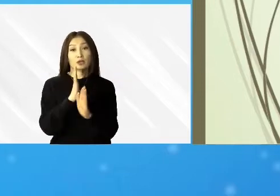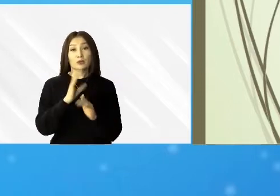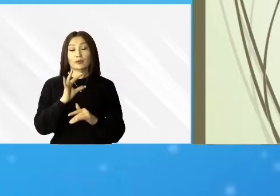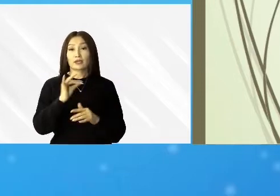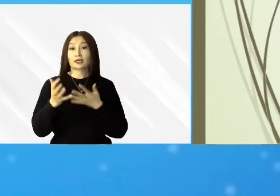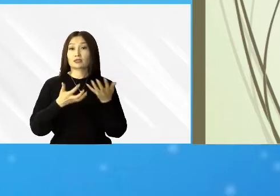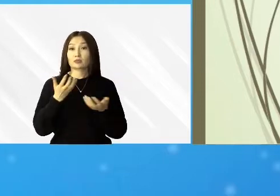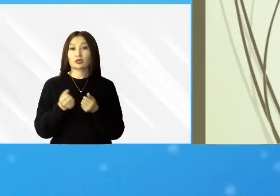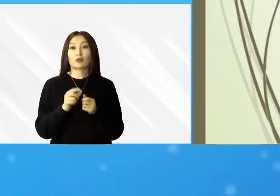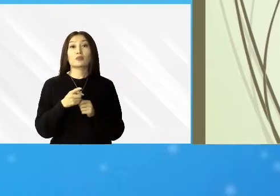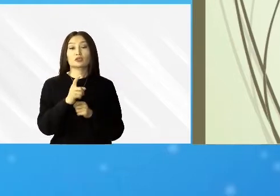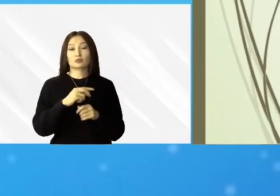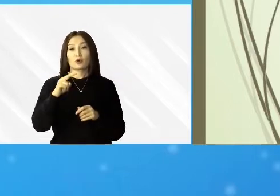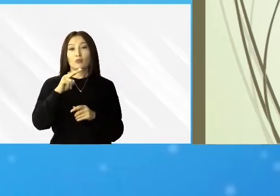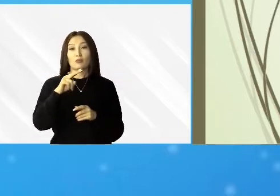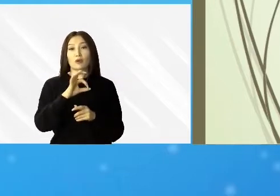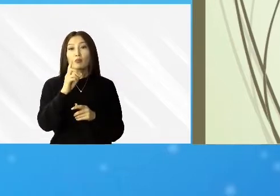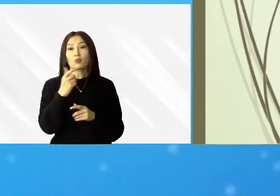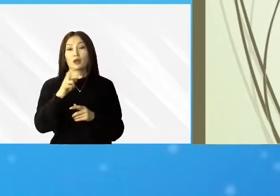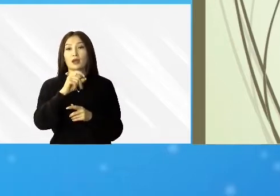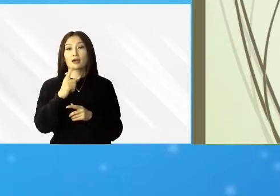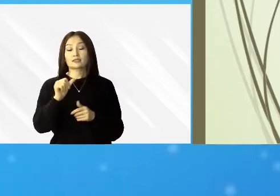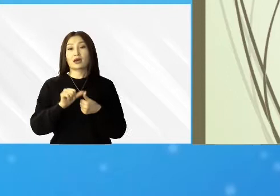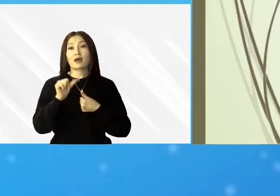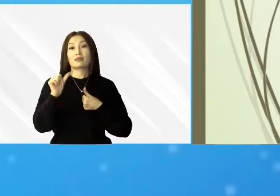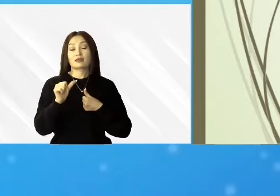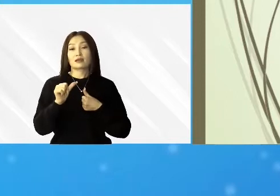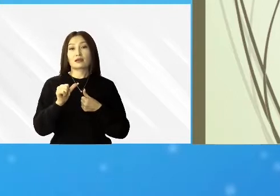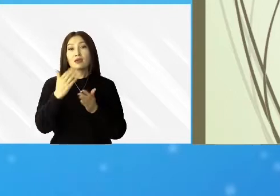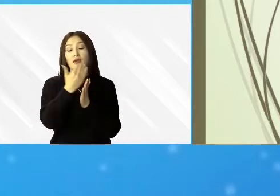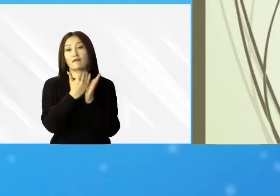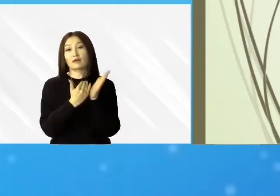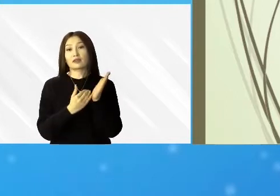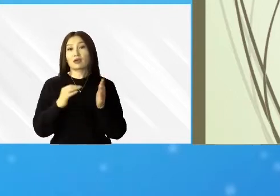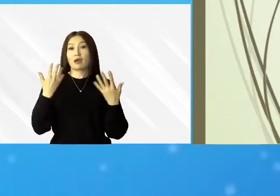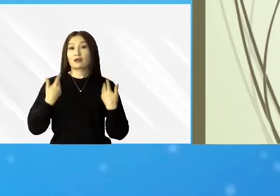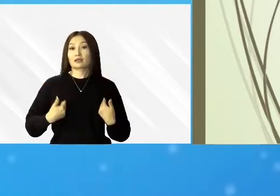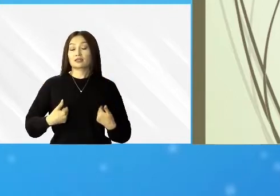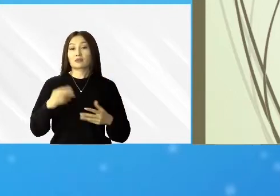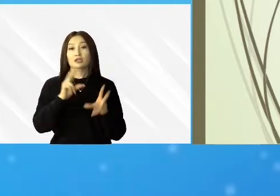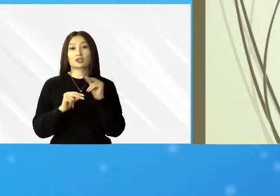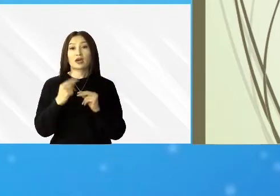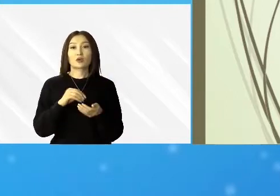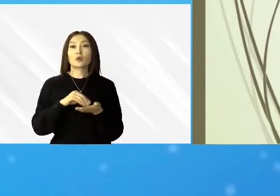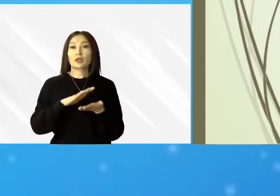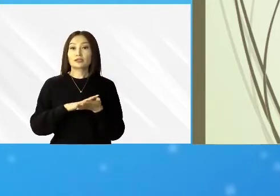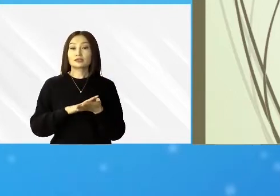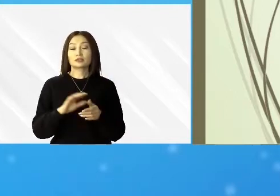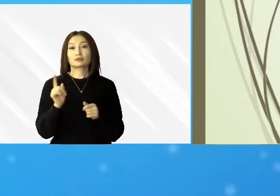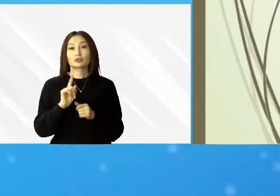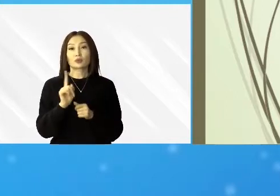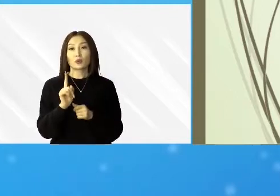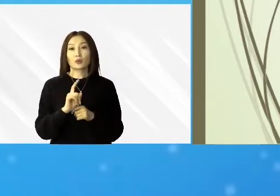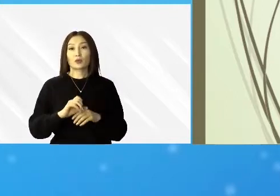и разберем, почему популяцию, а не отдельную особь организма, считают единицей эволюции.